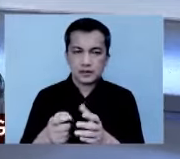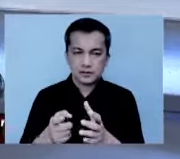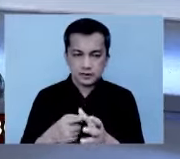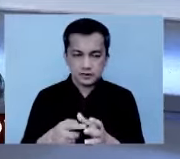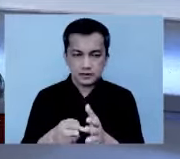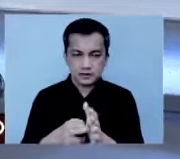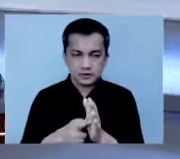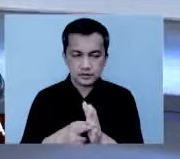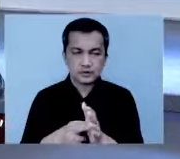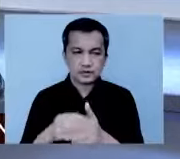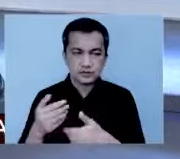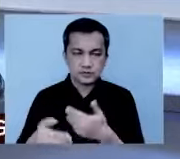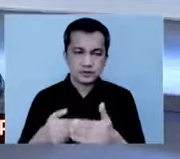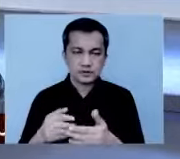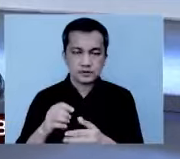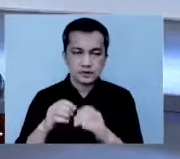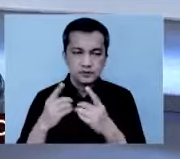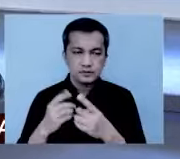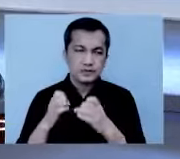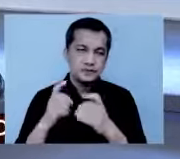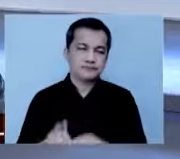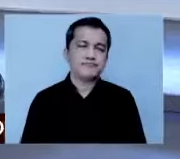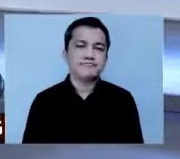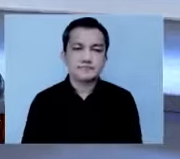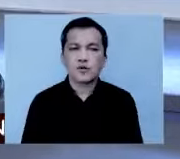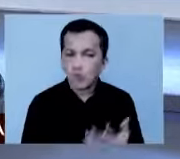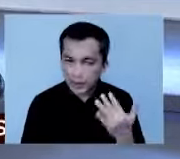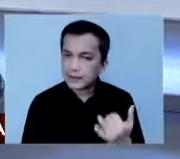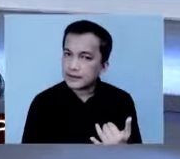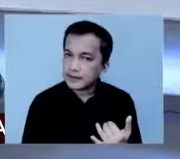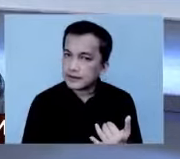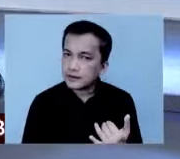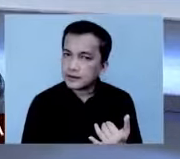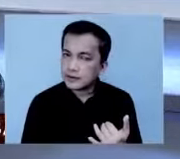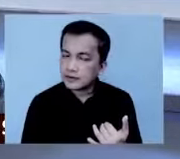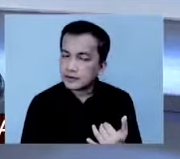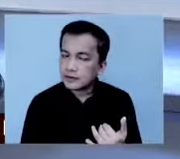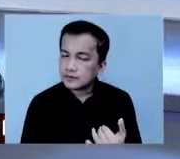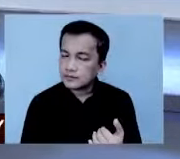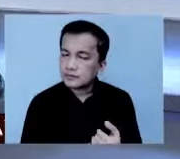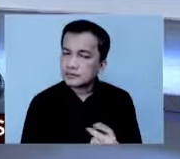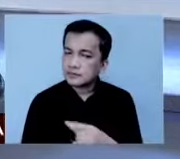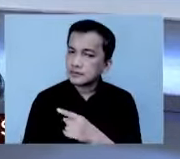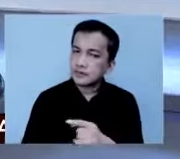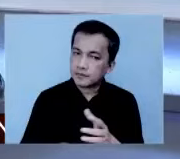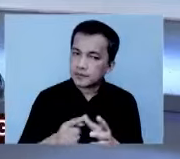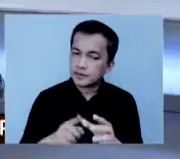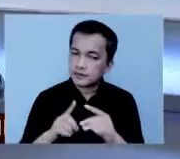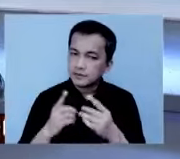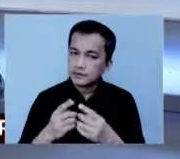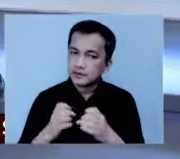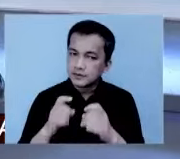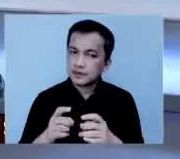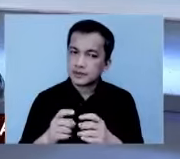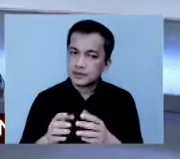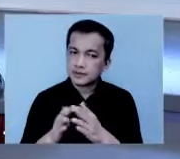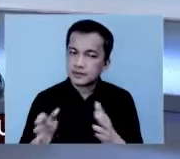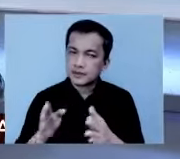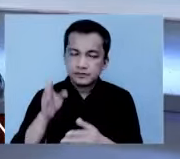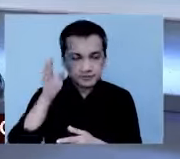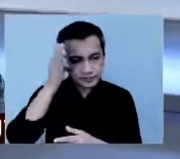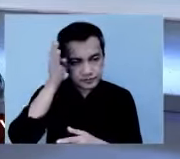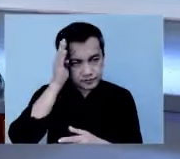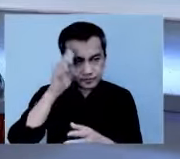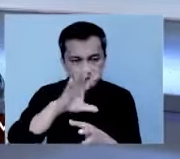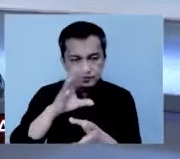ang institusyon ng DepEd. Bakit po? Unang-una, ang DepEd ang pinakamalaking burokrasya sa kabuuan